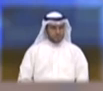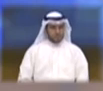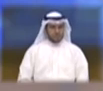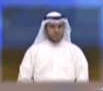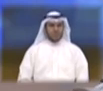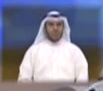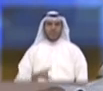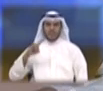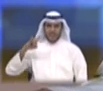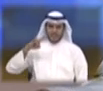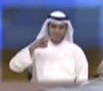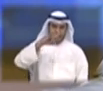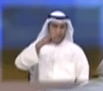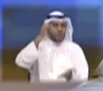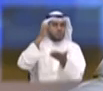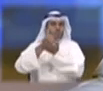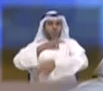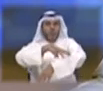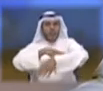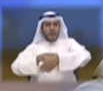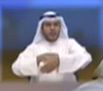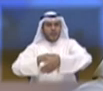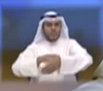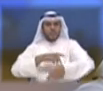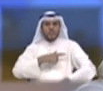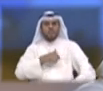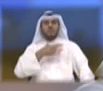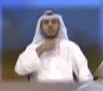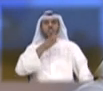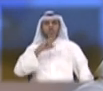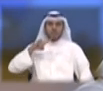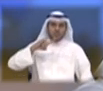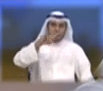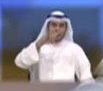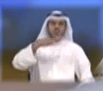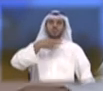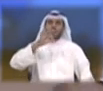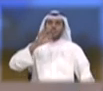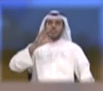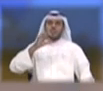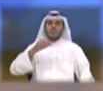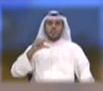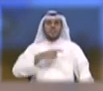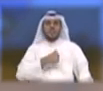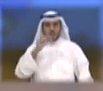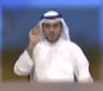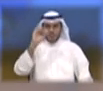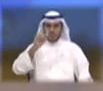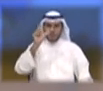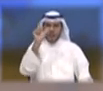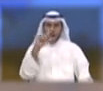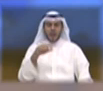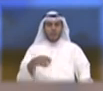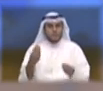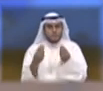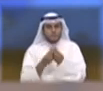تسلمت الخطوط الجوية الكويتية طائرتها الجديدة دسمان من طراز إيرباص A330، والتي تأتي ضمن صفقة تأجير